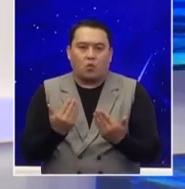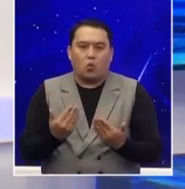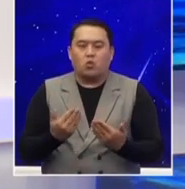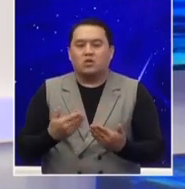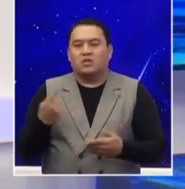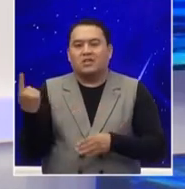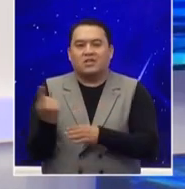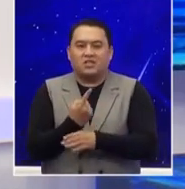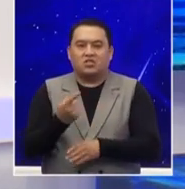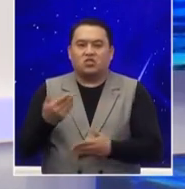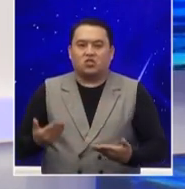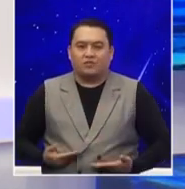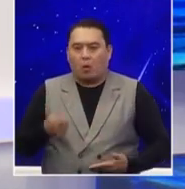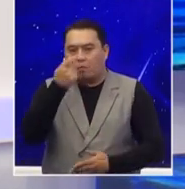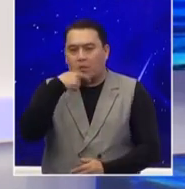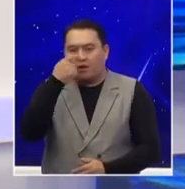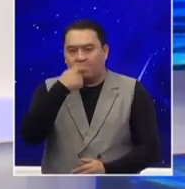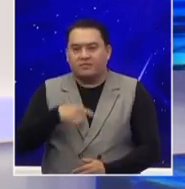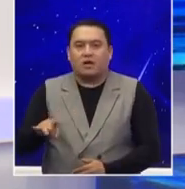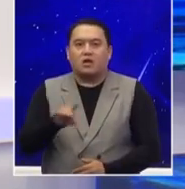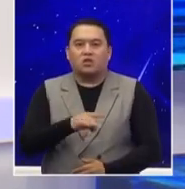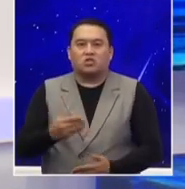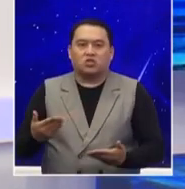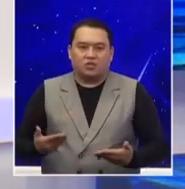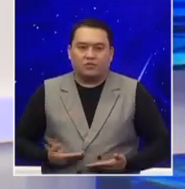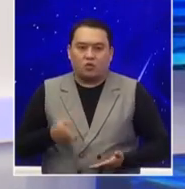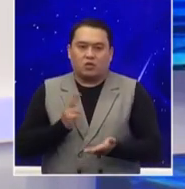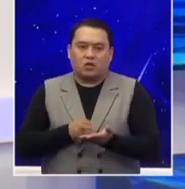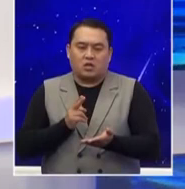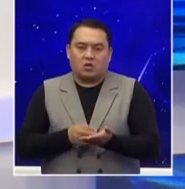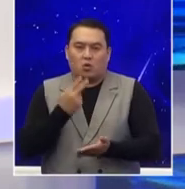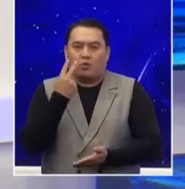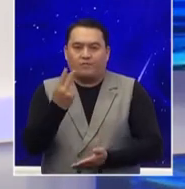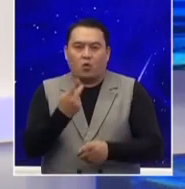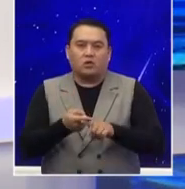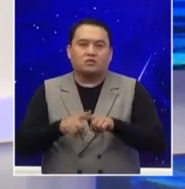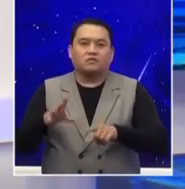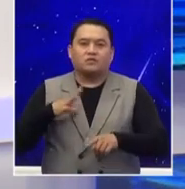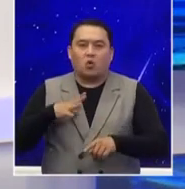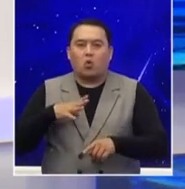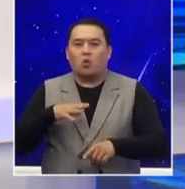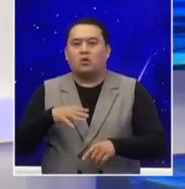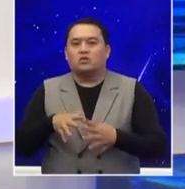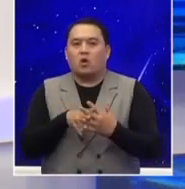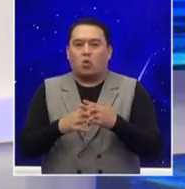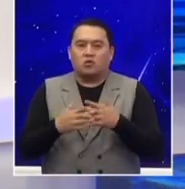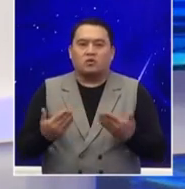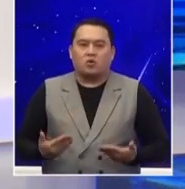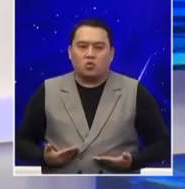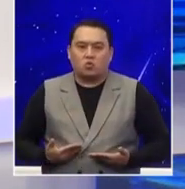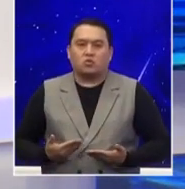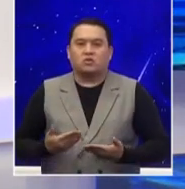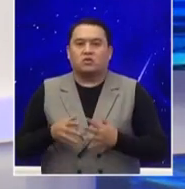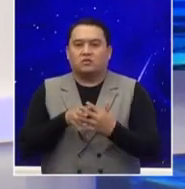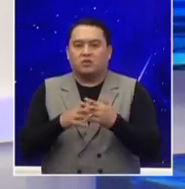он единственный живущий в панфилов скам районе живой свидетель огненных лет уроженец села конроль он сегодня ветеран